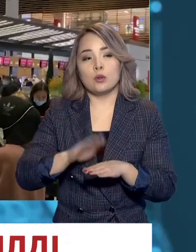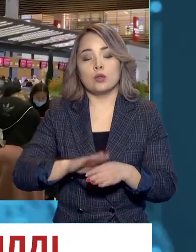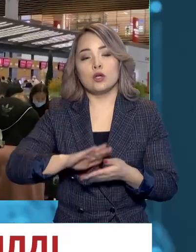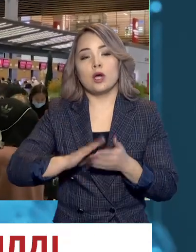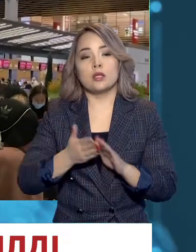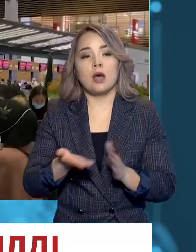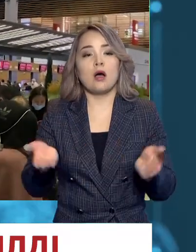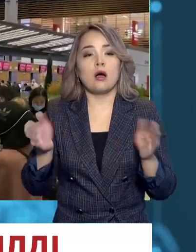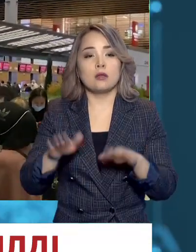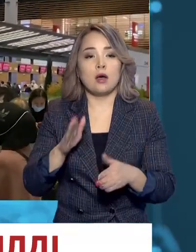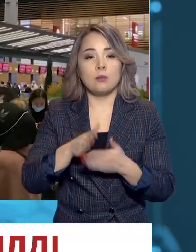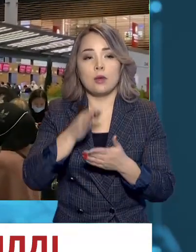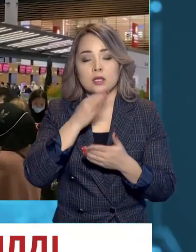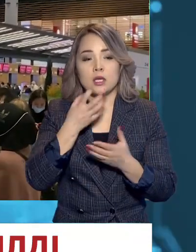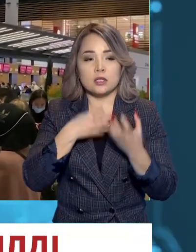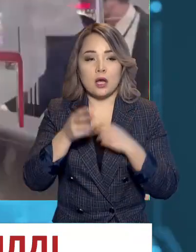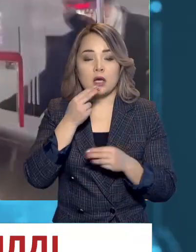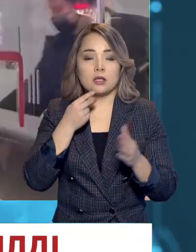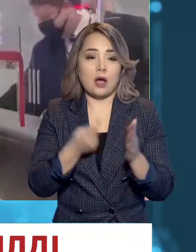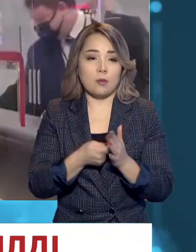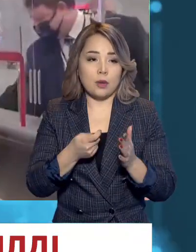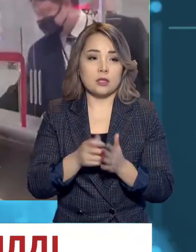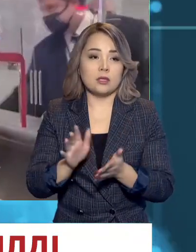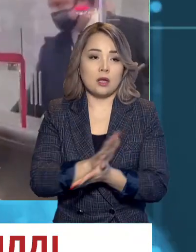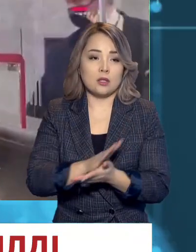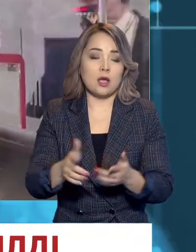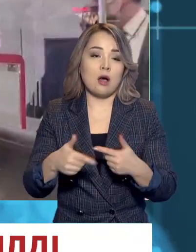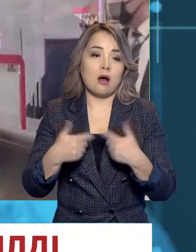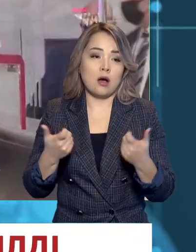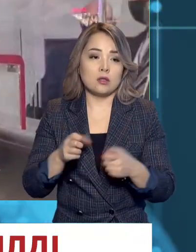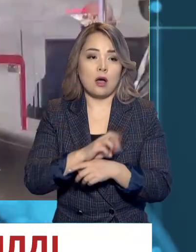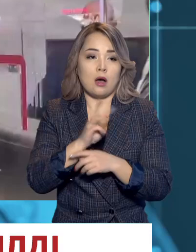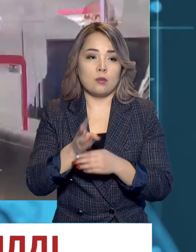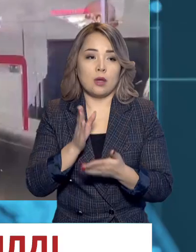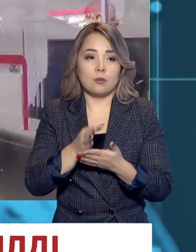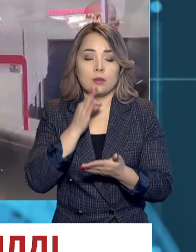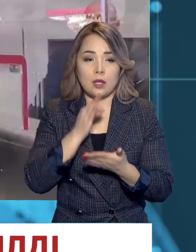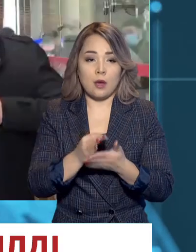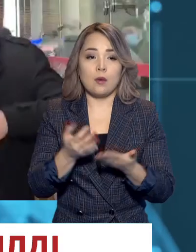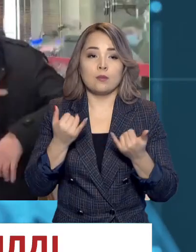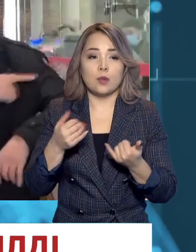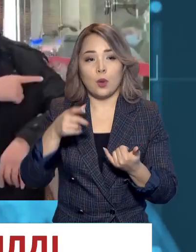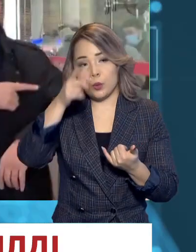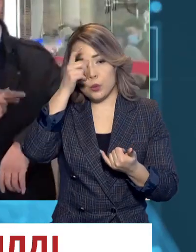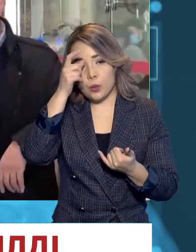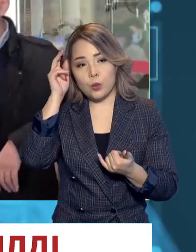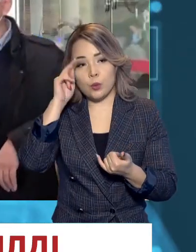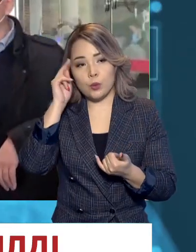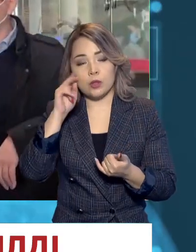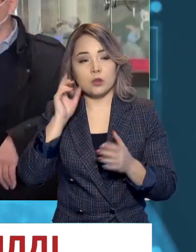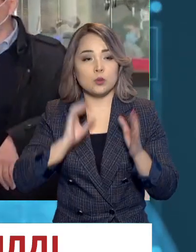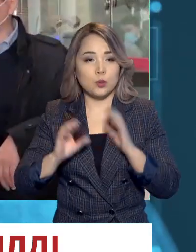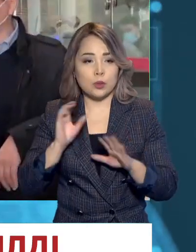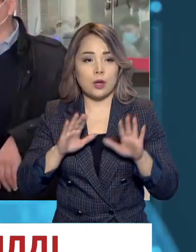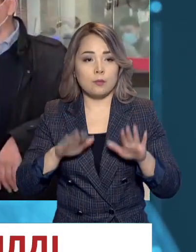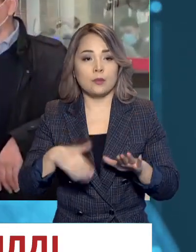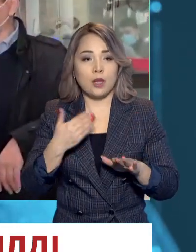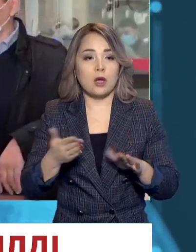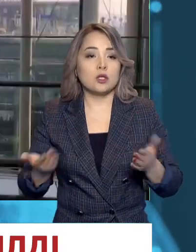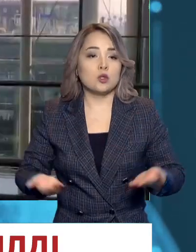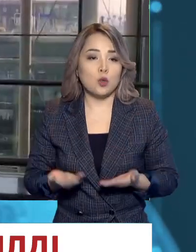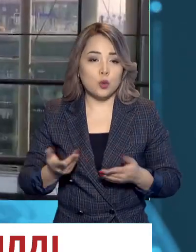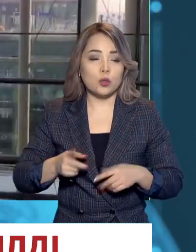қалған отандастарымыз ыстық тамақ пен және тегін қонақ үймен қамтамасыз етілді. Сондай-ақ Түркияда оқитын студенттер мен осында